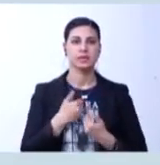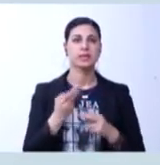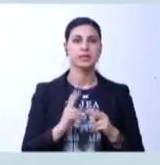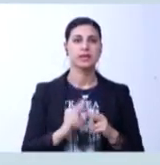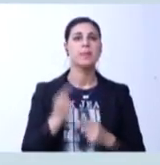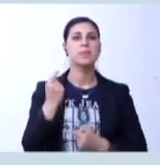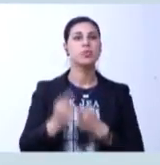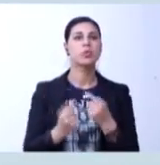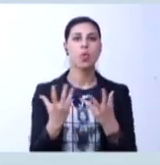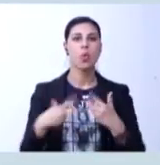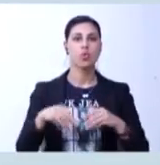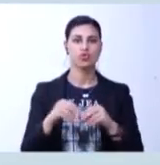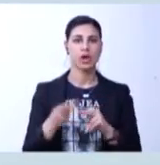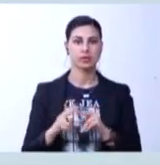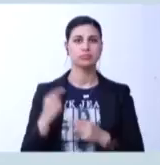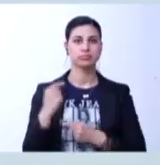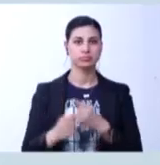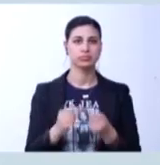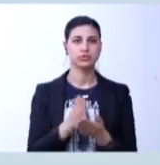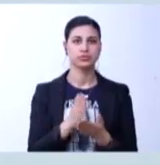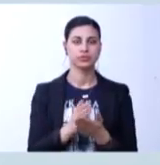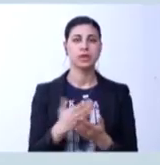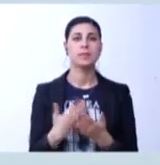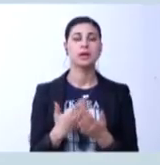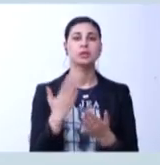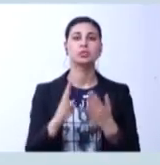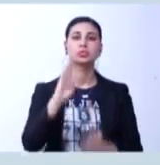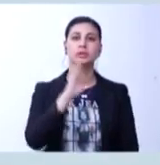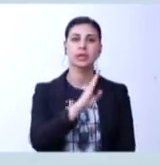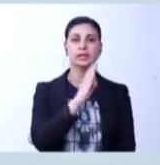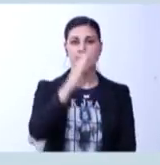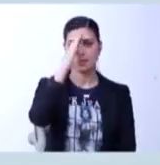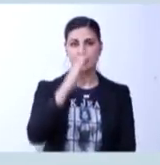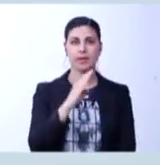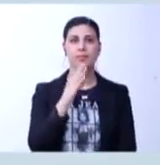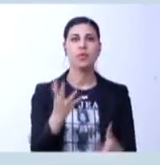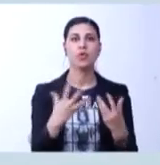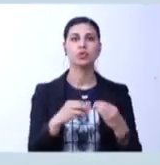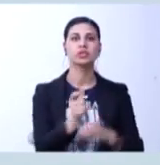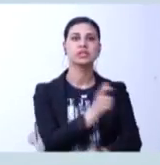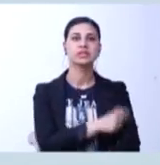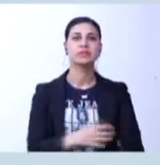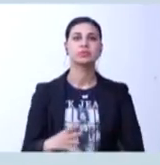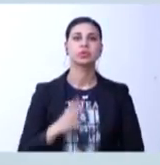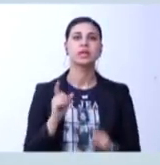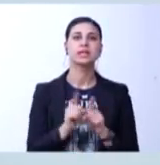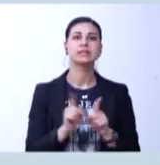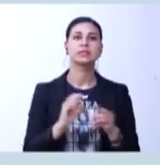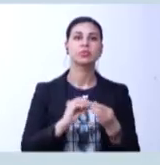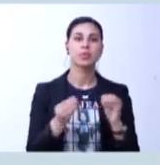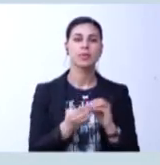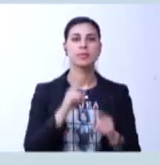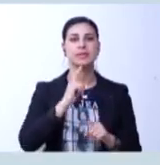ეს გენეტიკასთან დაკავშირებული. ანუ მაგალითად თუ დედიკოს, მამიკოს, ოჯახის წევრებს ჰქონდათ ესეთი პრობლემები და